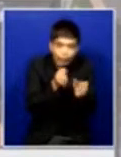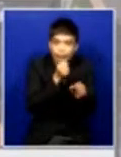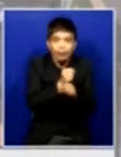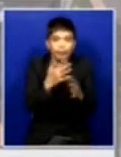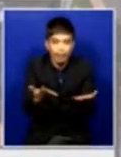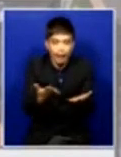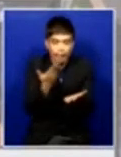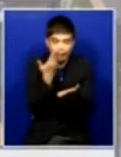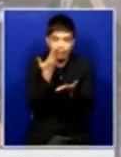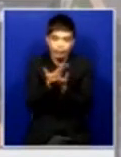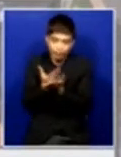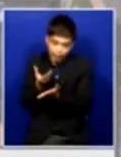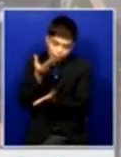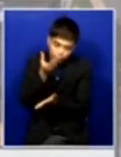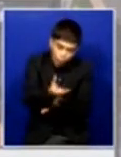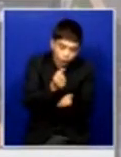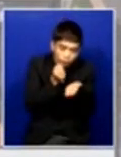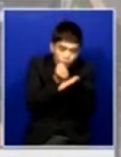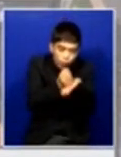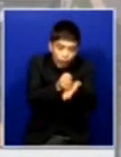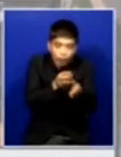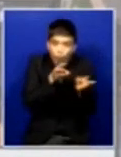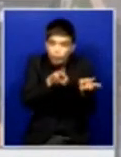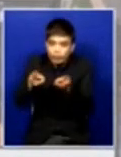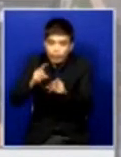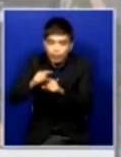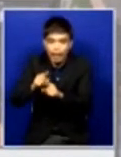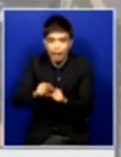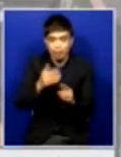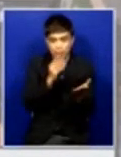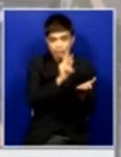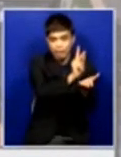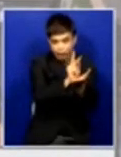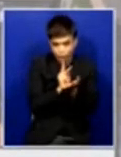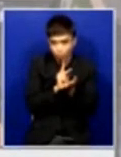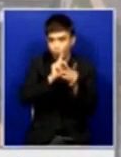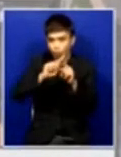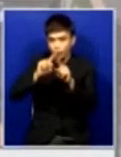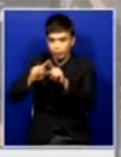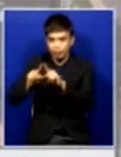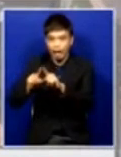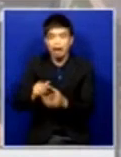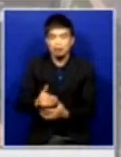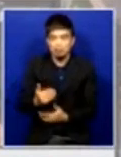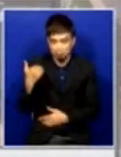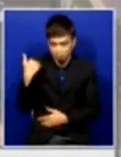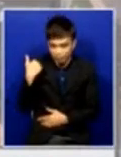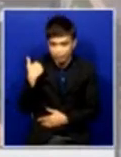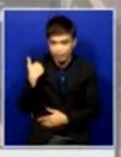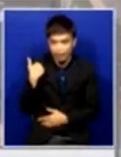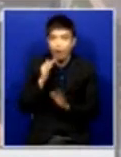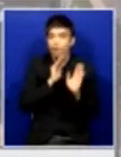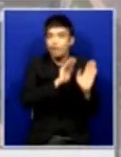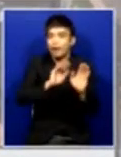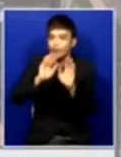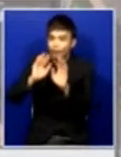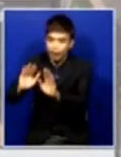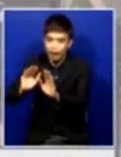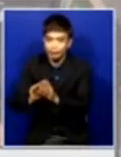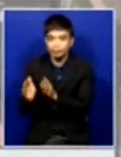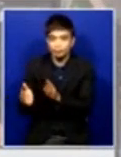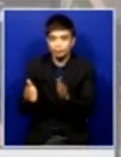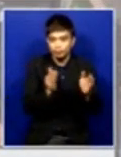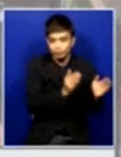วยาไว้สูงถึง 555,000 ล้านบาทก็ขอฝากรัฐบาลด้วยเรื่องที่2ครับก็คือเรื่องของ